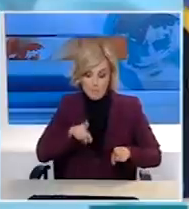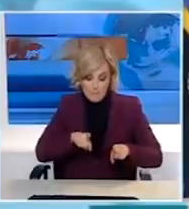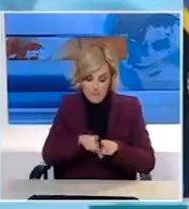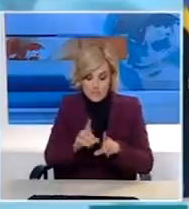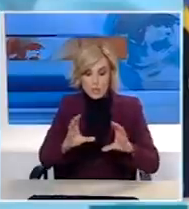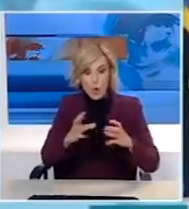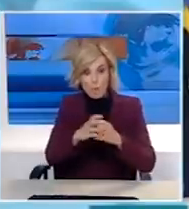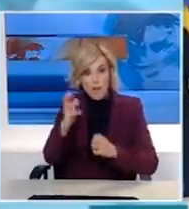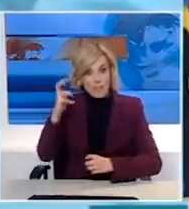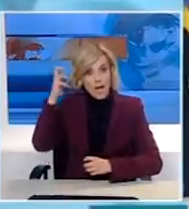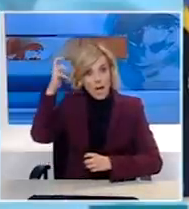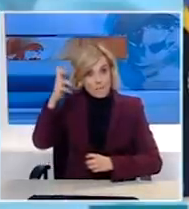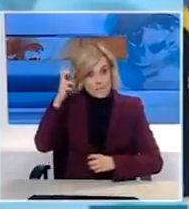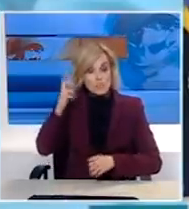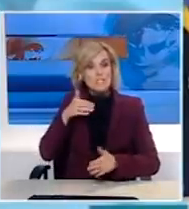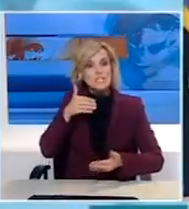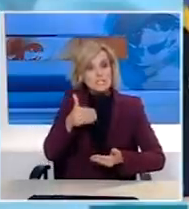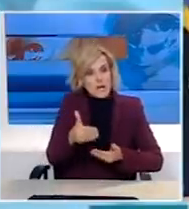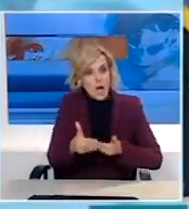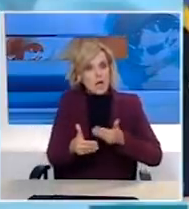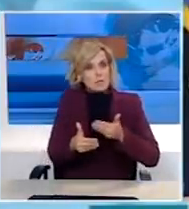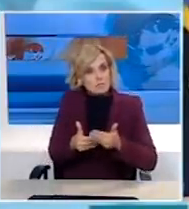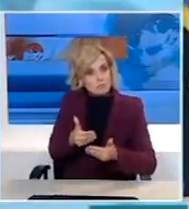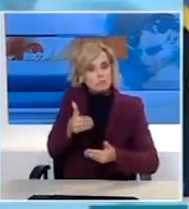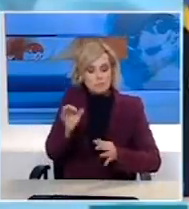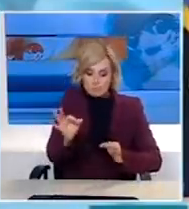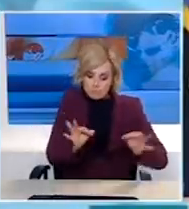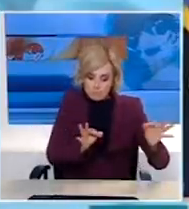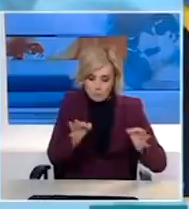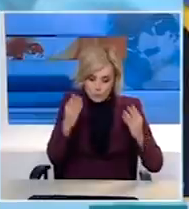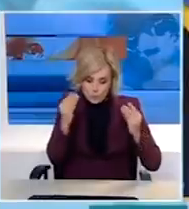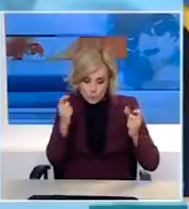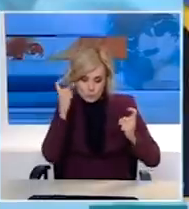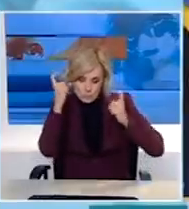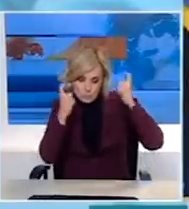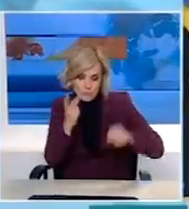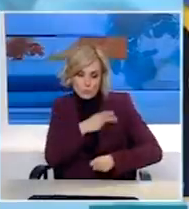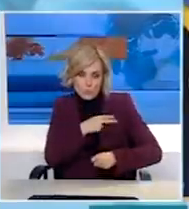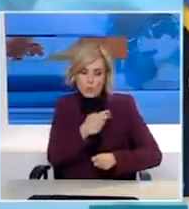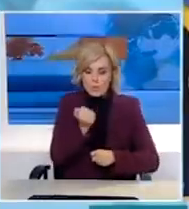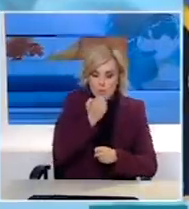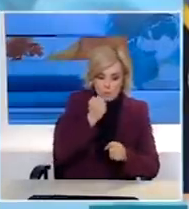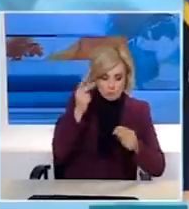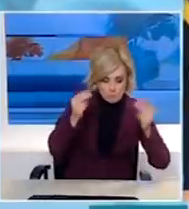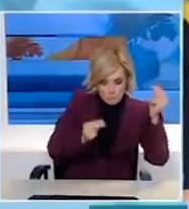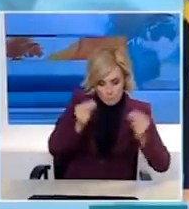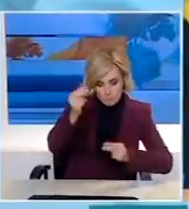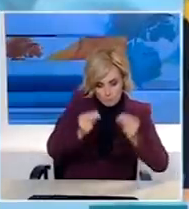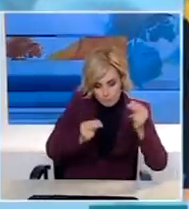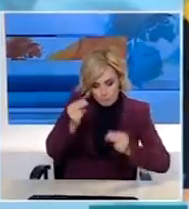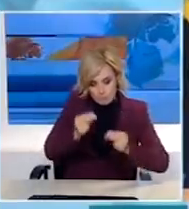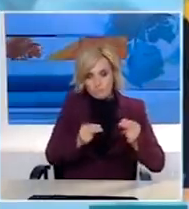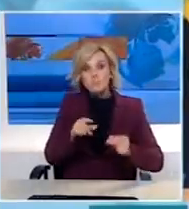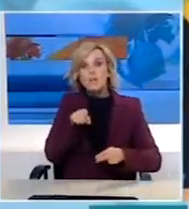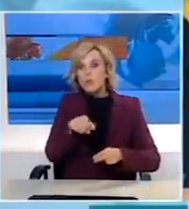και βήμα-βήμα να προχωράμε στη στρατηγική μας. Οι συζητήσεις αυτές για το τι θα συμβεί νομίζω είναι πολύ πρωίμες